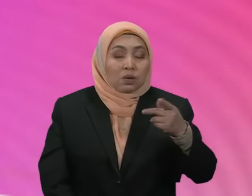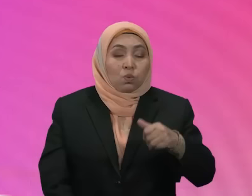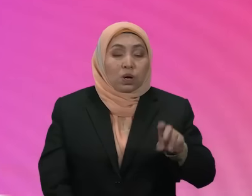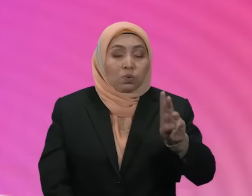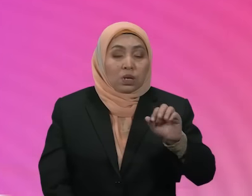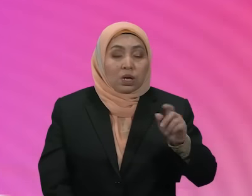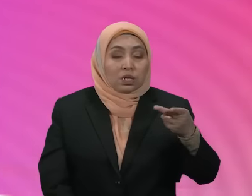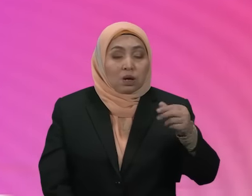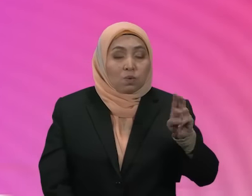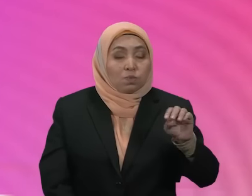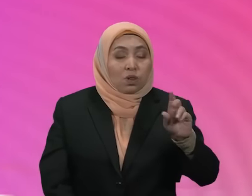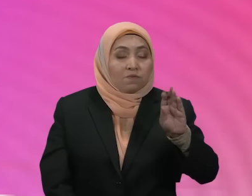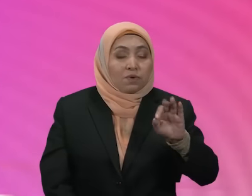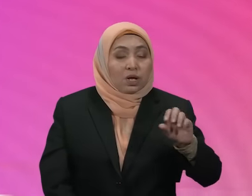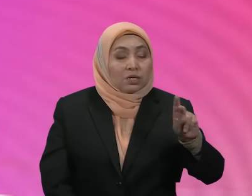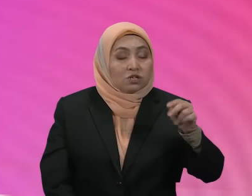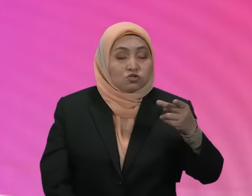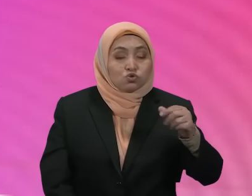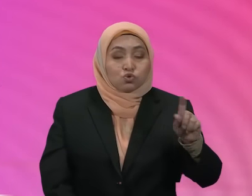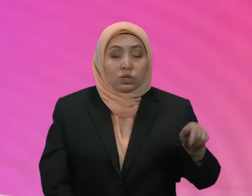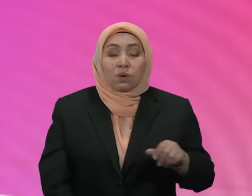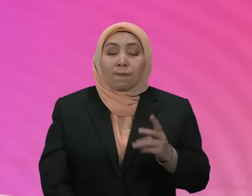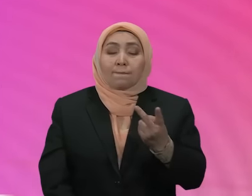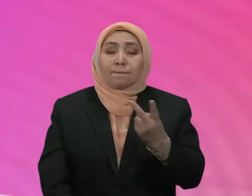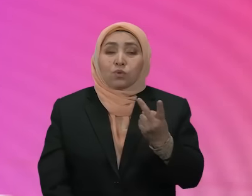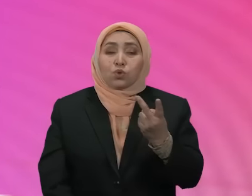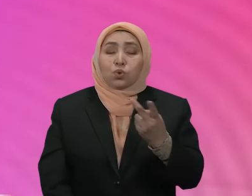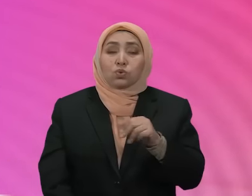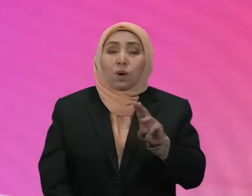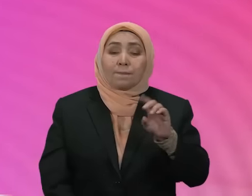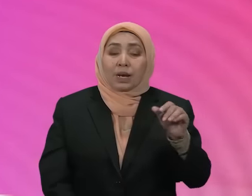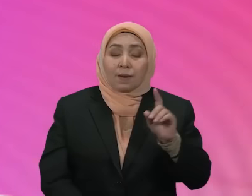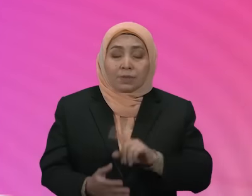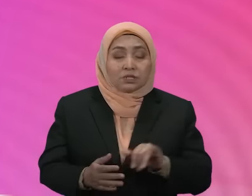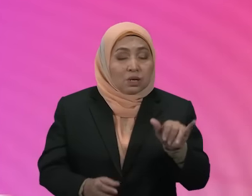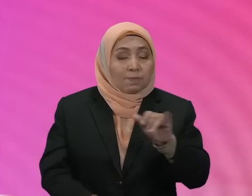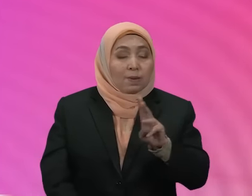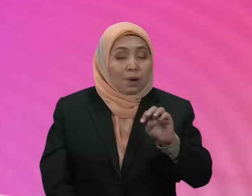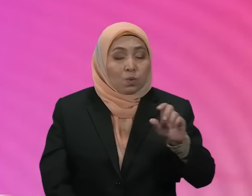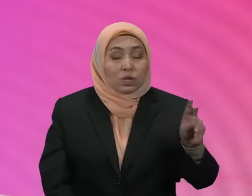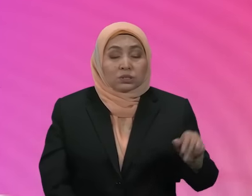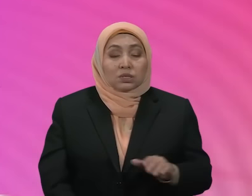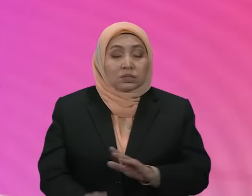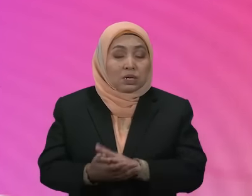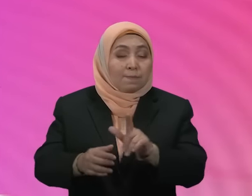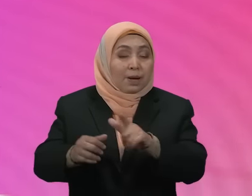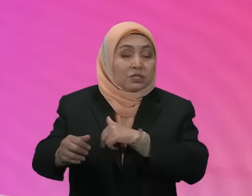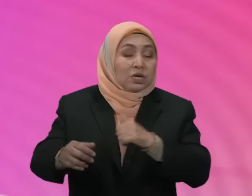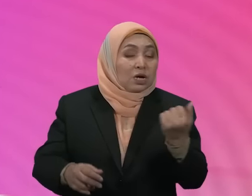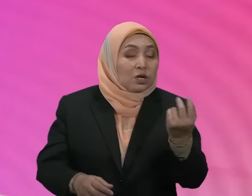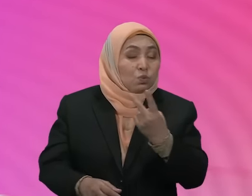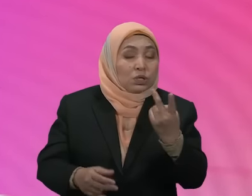wa ulaikahumul faizun. Itu mak apa? Dua-dua tu. Sama kan? Mak wajib dua-dua tepat tu. Jadi panjang dua-dua. Wa ula, contoh